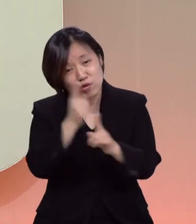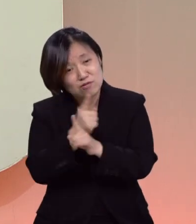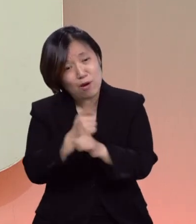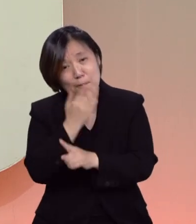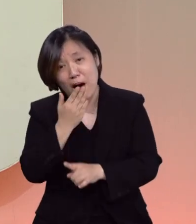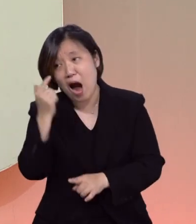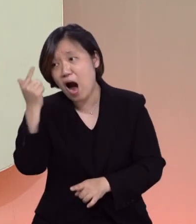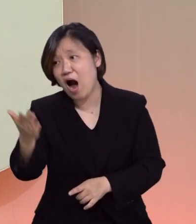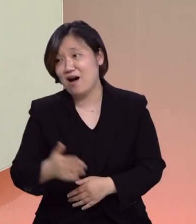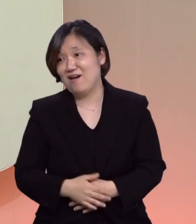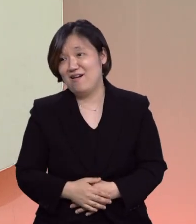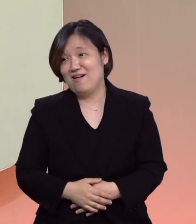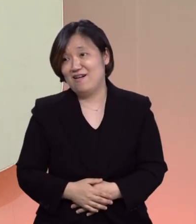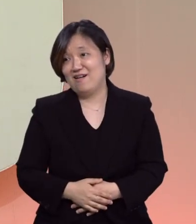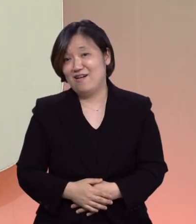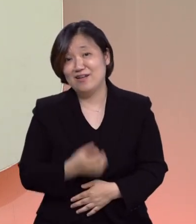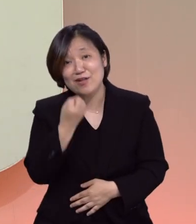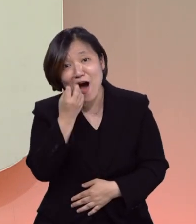세상